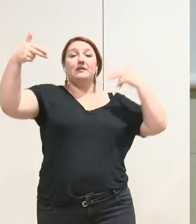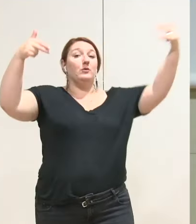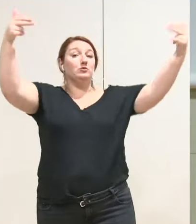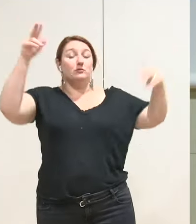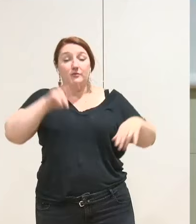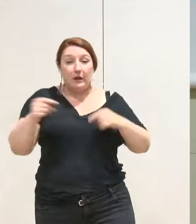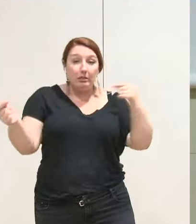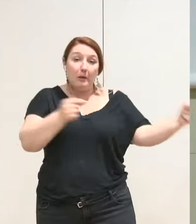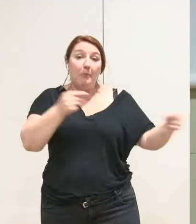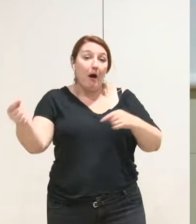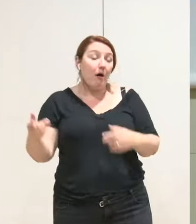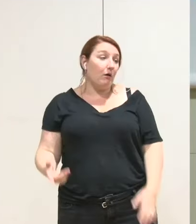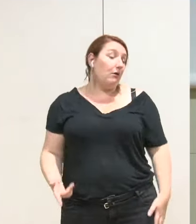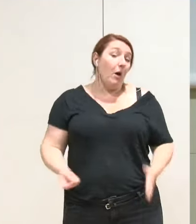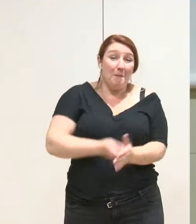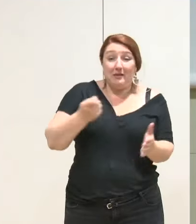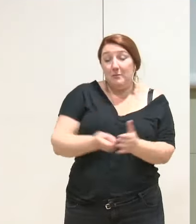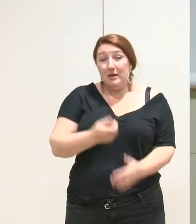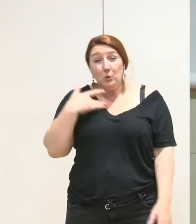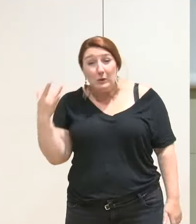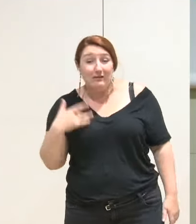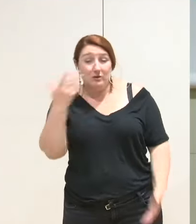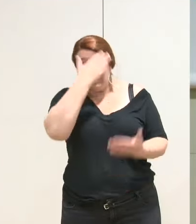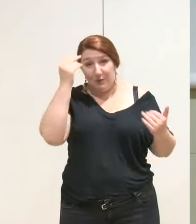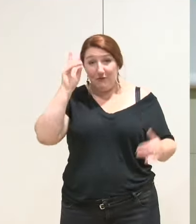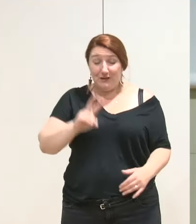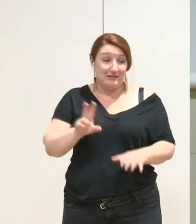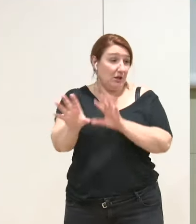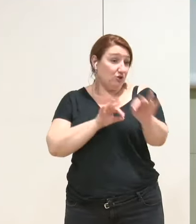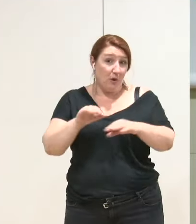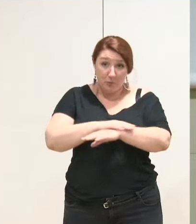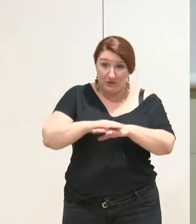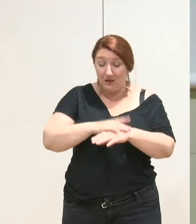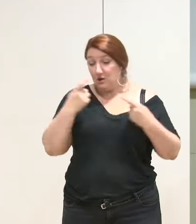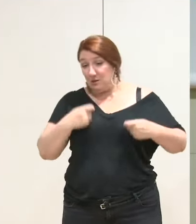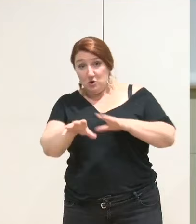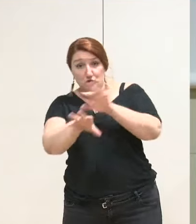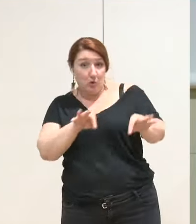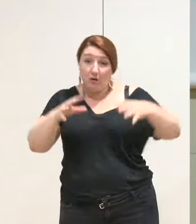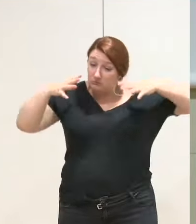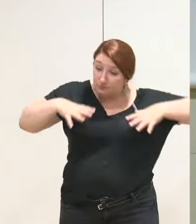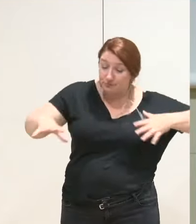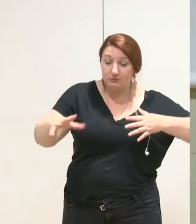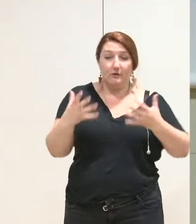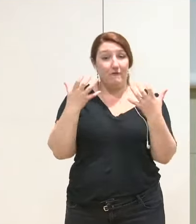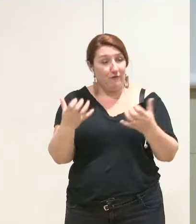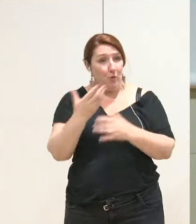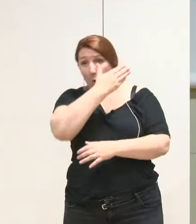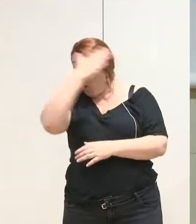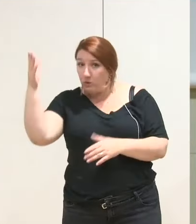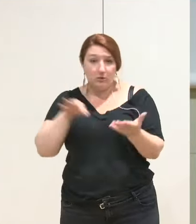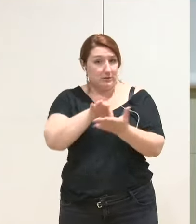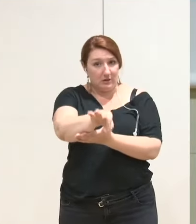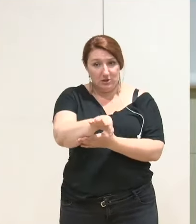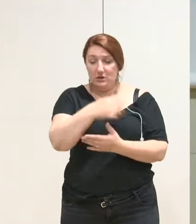choix politique je l'ai réexpliqué tout à l'heure c'est aussi un choix de dépense nous c'est pas le choix que nous avons fait nous on préfère déployer des